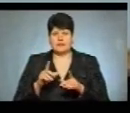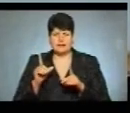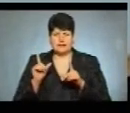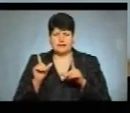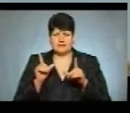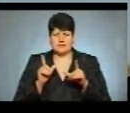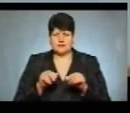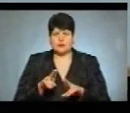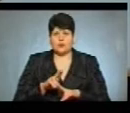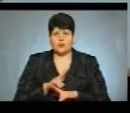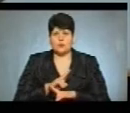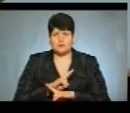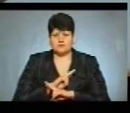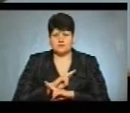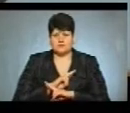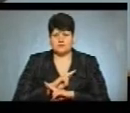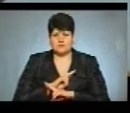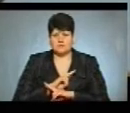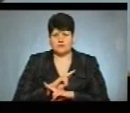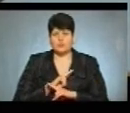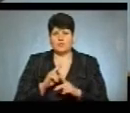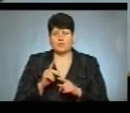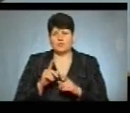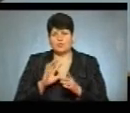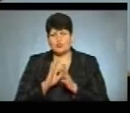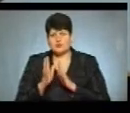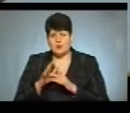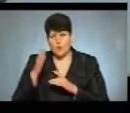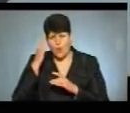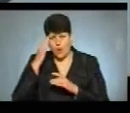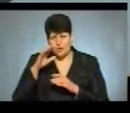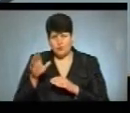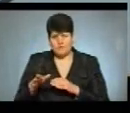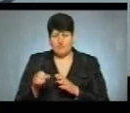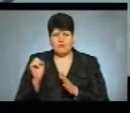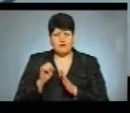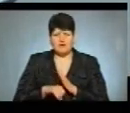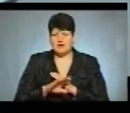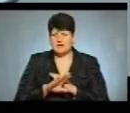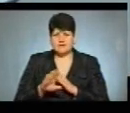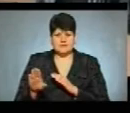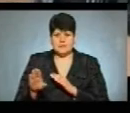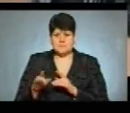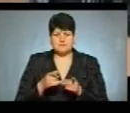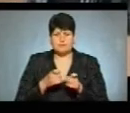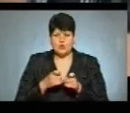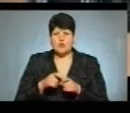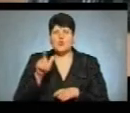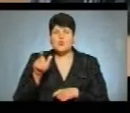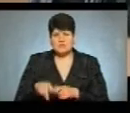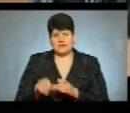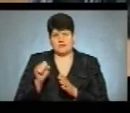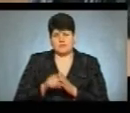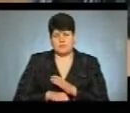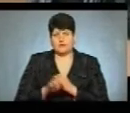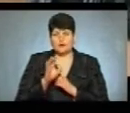Летить омертвіла в кущі голова. Вбиває не зброя, людина вбива. Олені